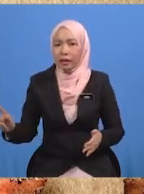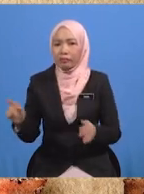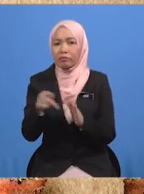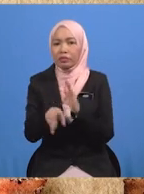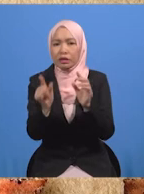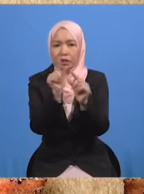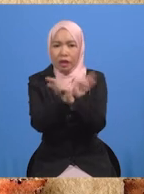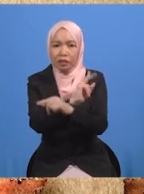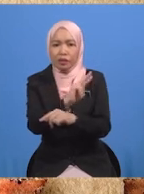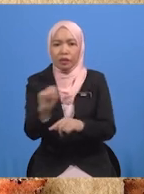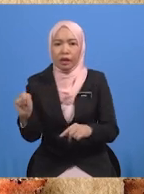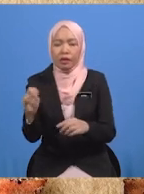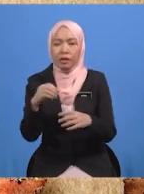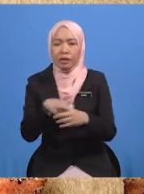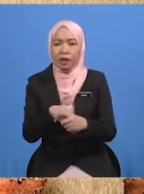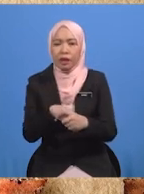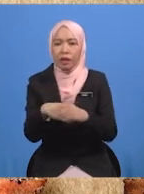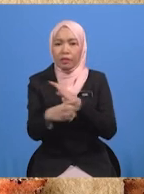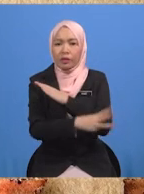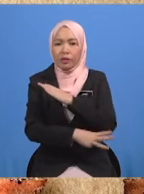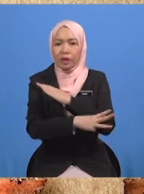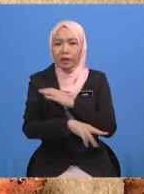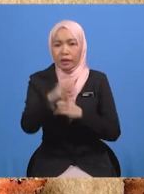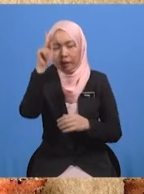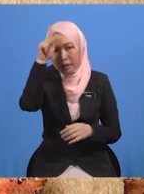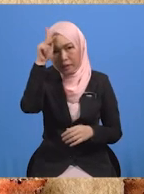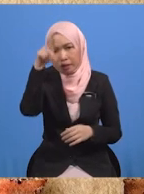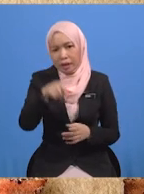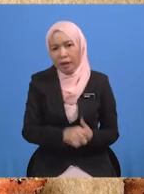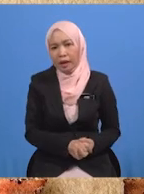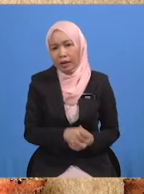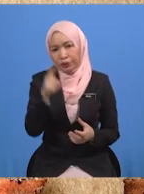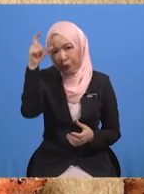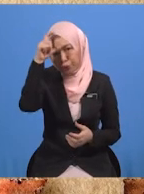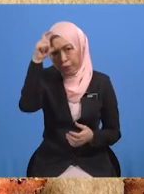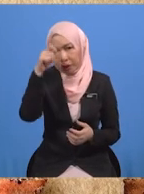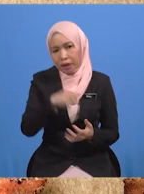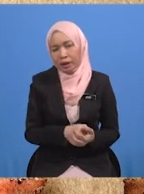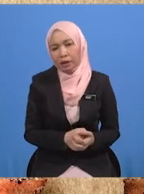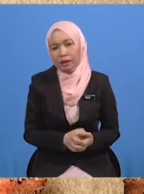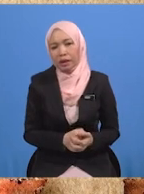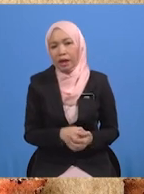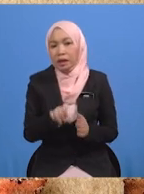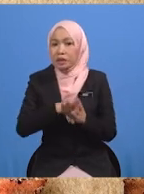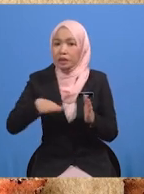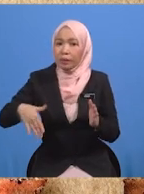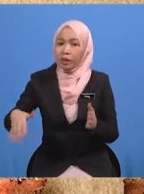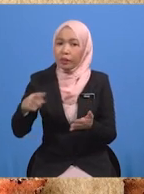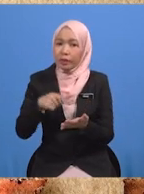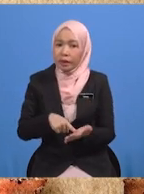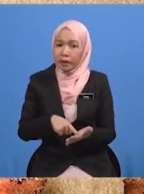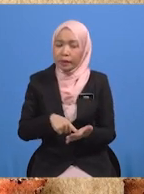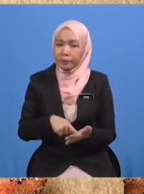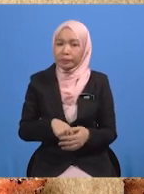politik dalam wilayah-wilayah Kerajaan Turki Uthmaniyah sendiri. Sebelum ini, Barat